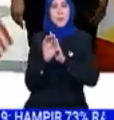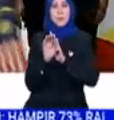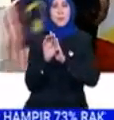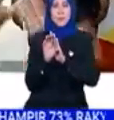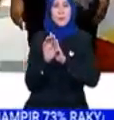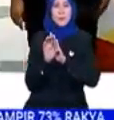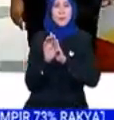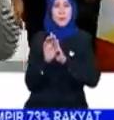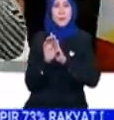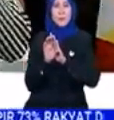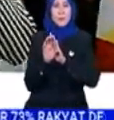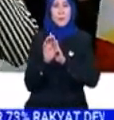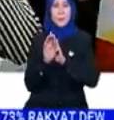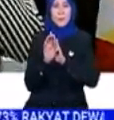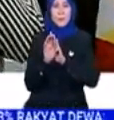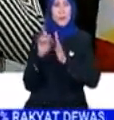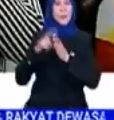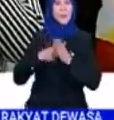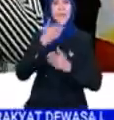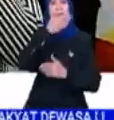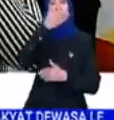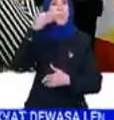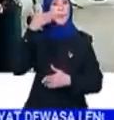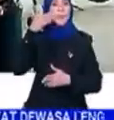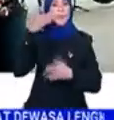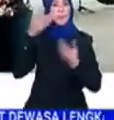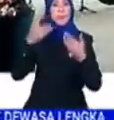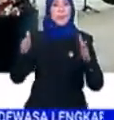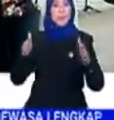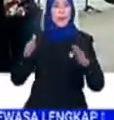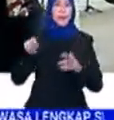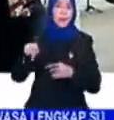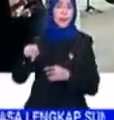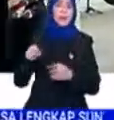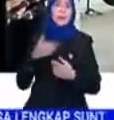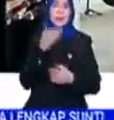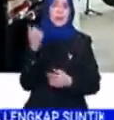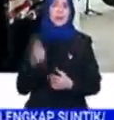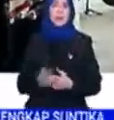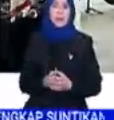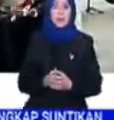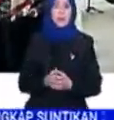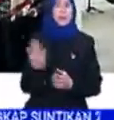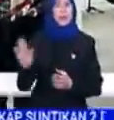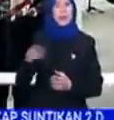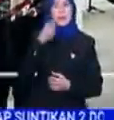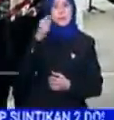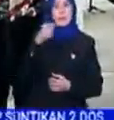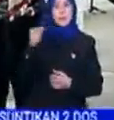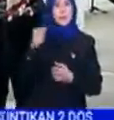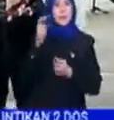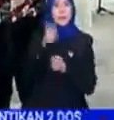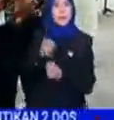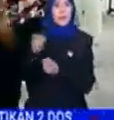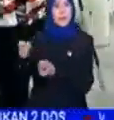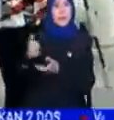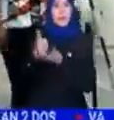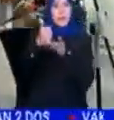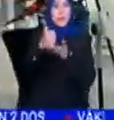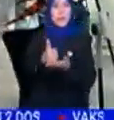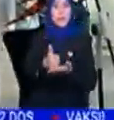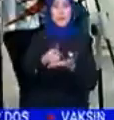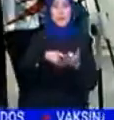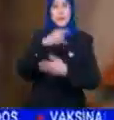Hai benar Ramadan tuh kita buka benar-benar menyatakannya selepas menyampaikan bantuan